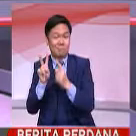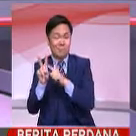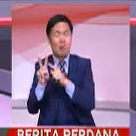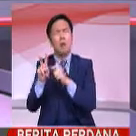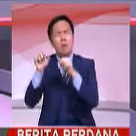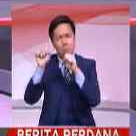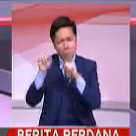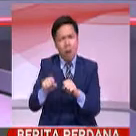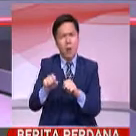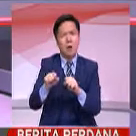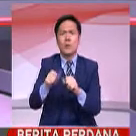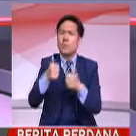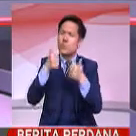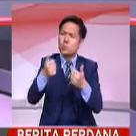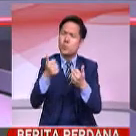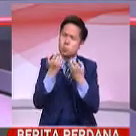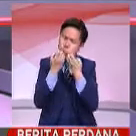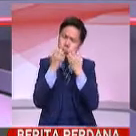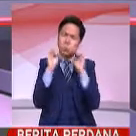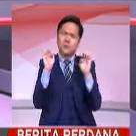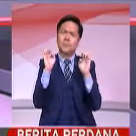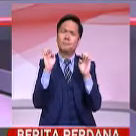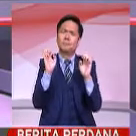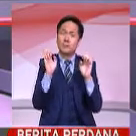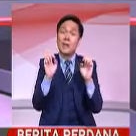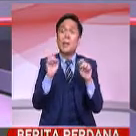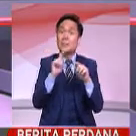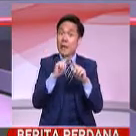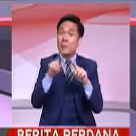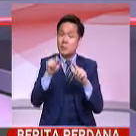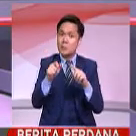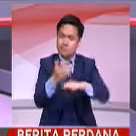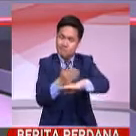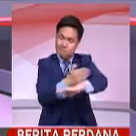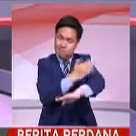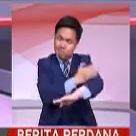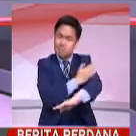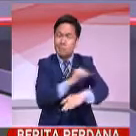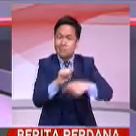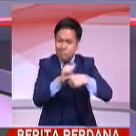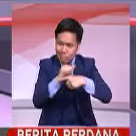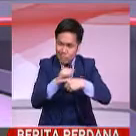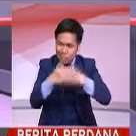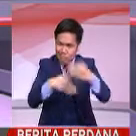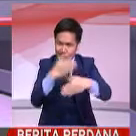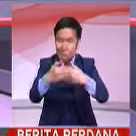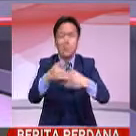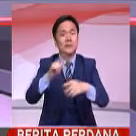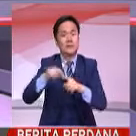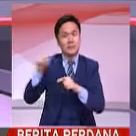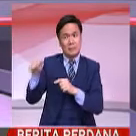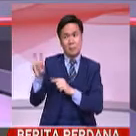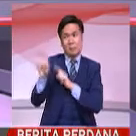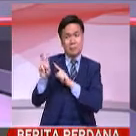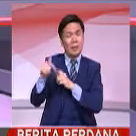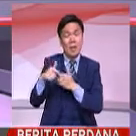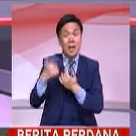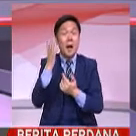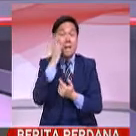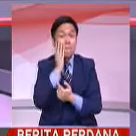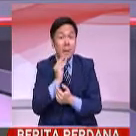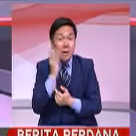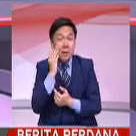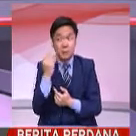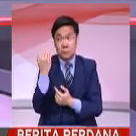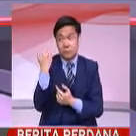berpotensi untuk beraksi Cemerlang Meskipun banyak ruang yang Perlu diperbaiki Paulus berkata anak buahnya gagal memanfaatkan pengalaman